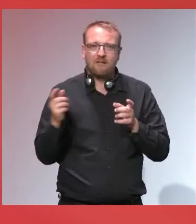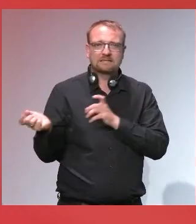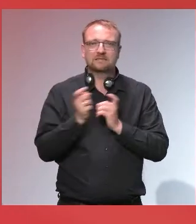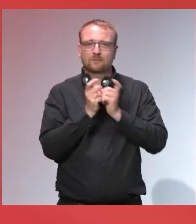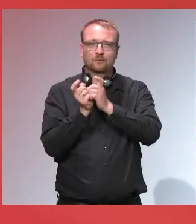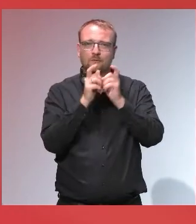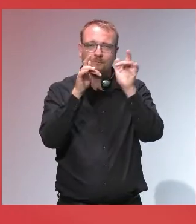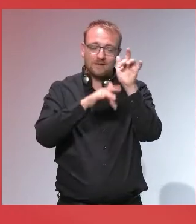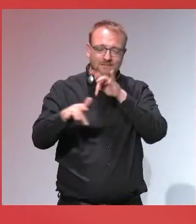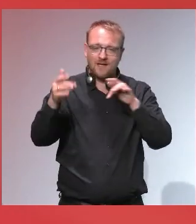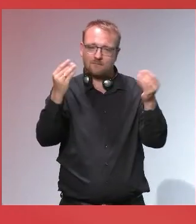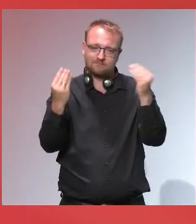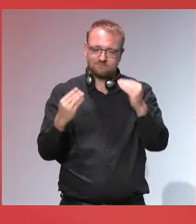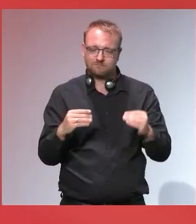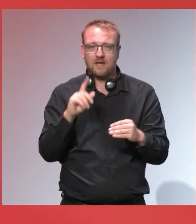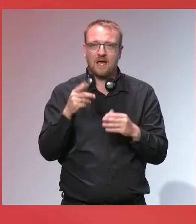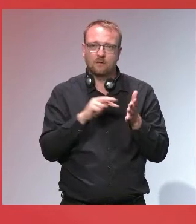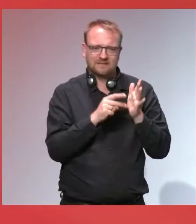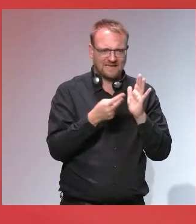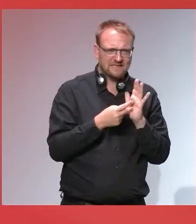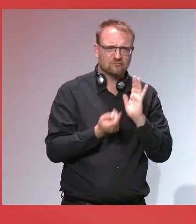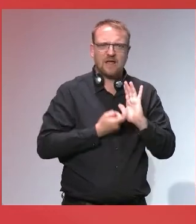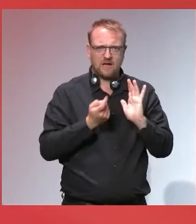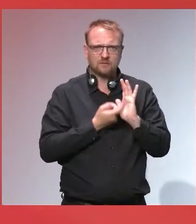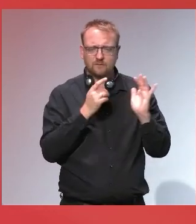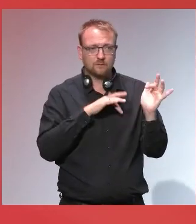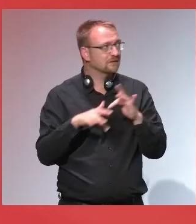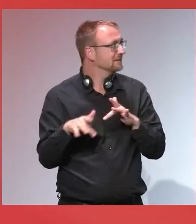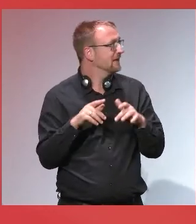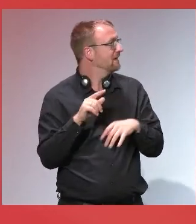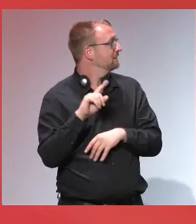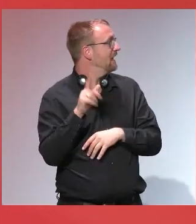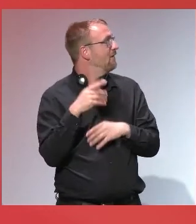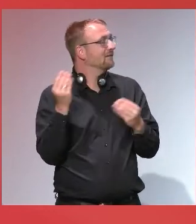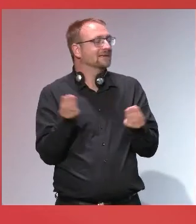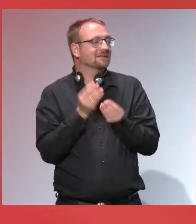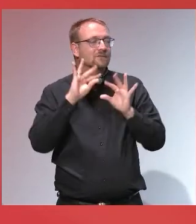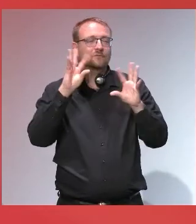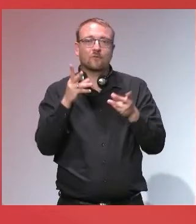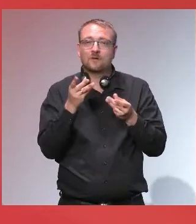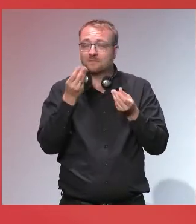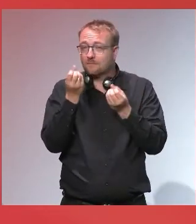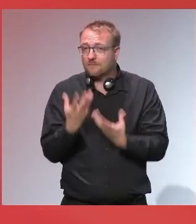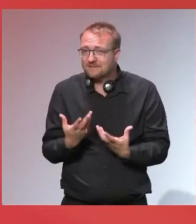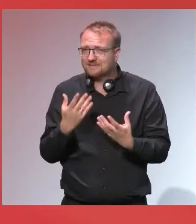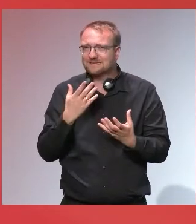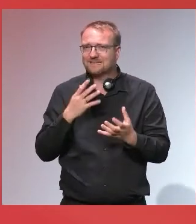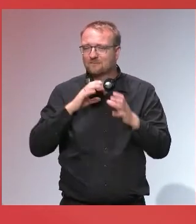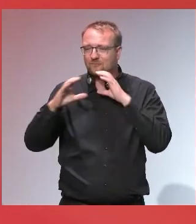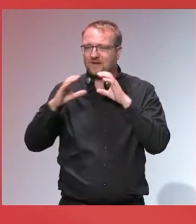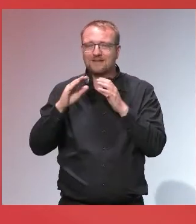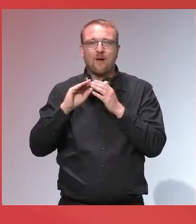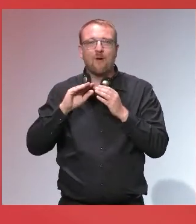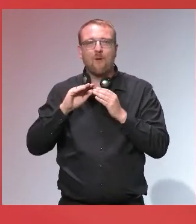waren doch auf einigen Seiten auch technische Herausforderungen, und da ist etwas sehr Schönes passiert im Chat, in der Online-Community.